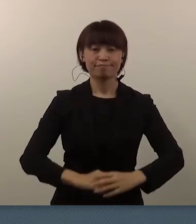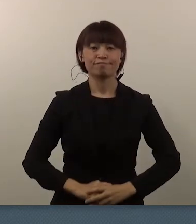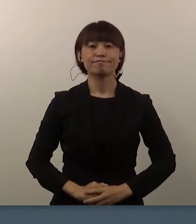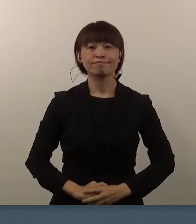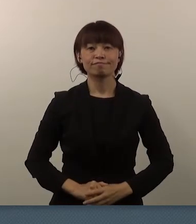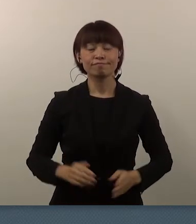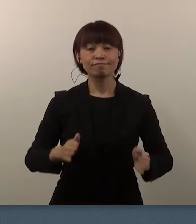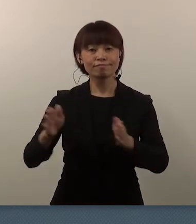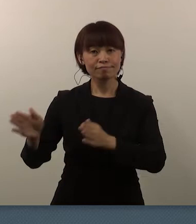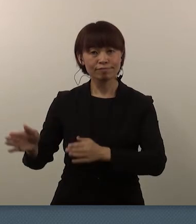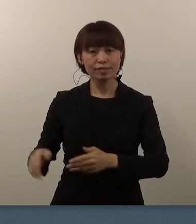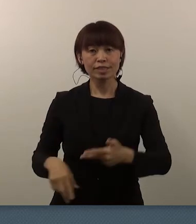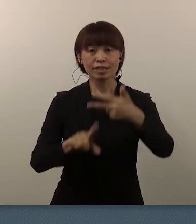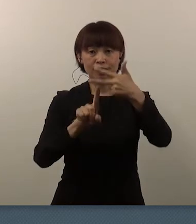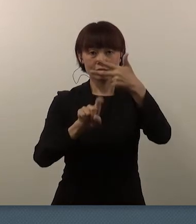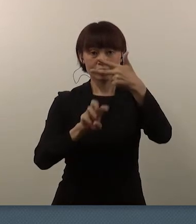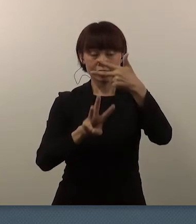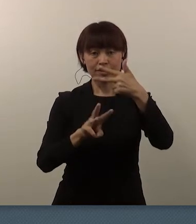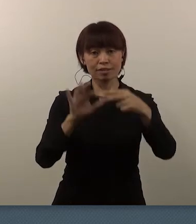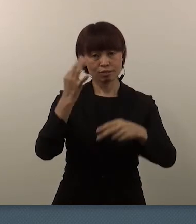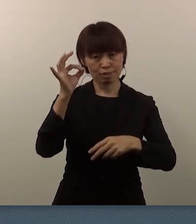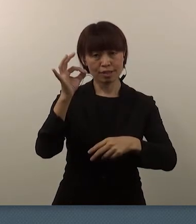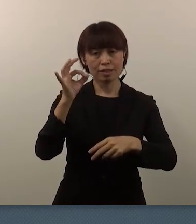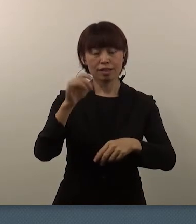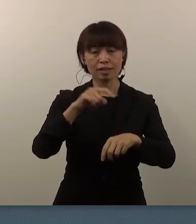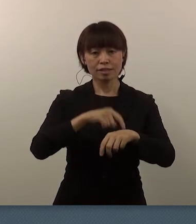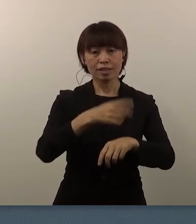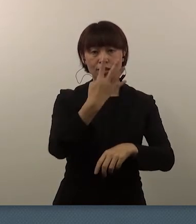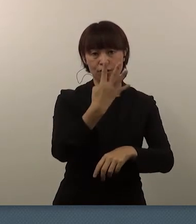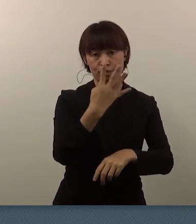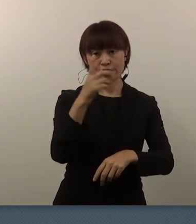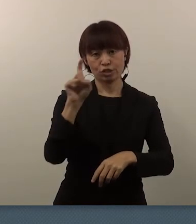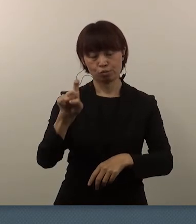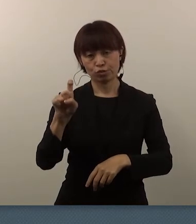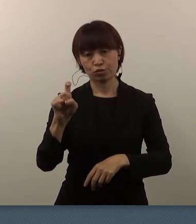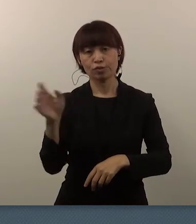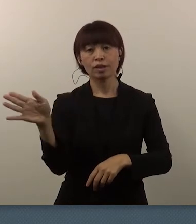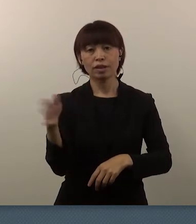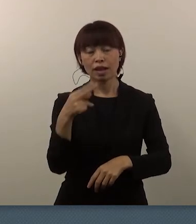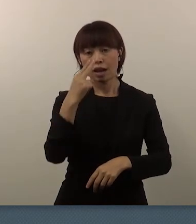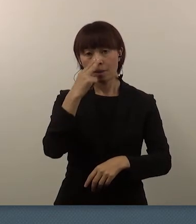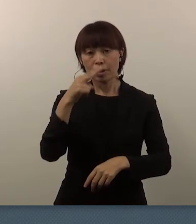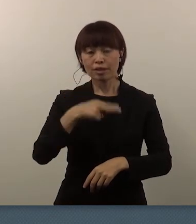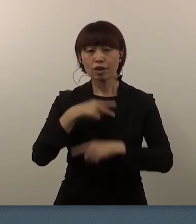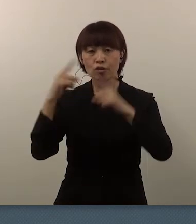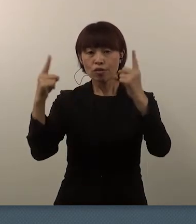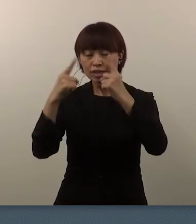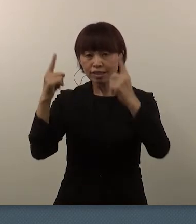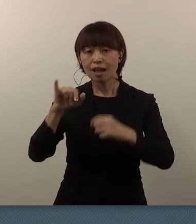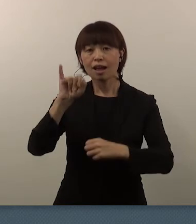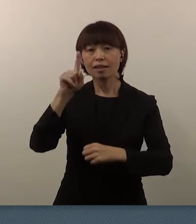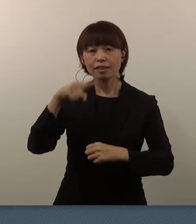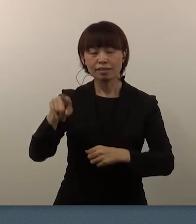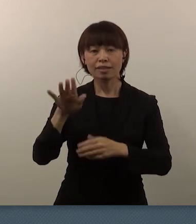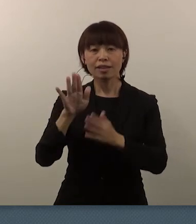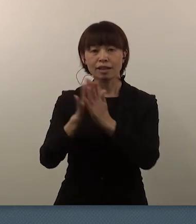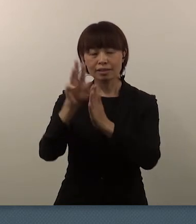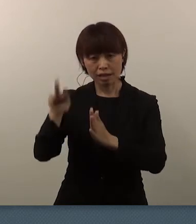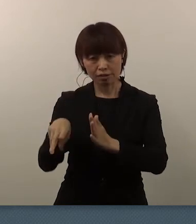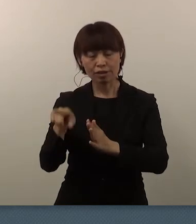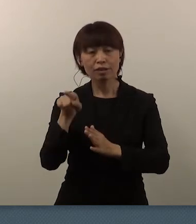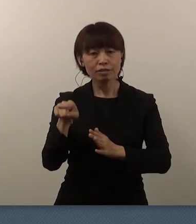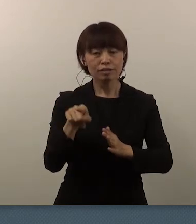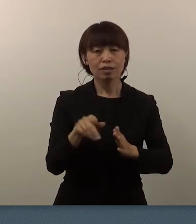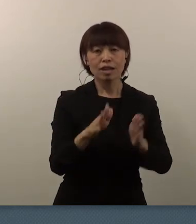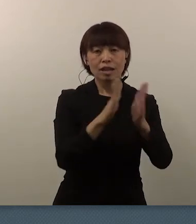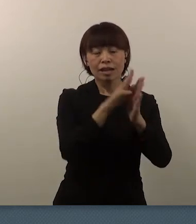次に、7月13日金曜日16時10分からベテランフェスタ in 神奈川2018と神奈川フェスティバ